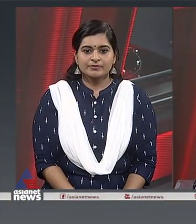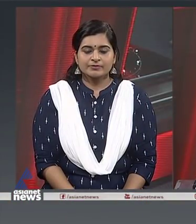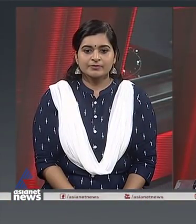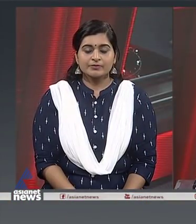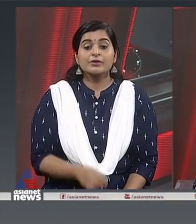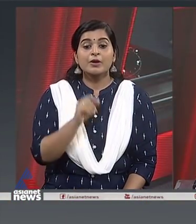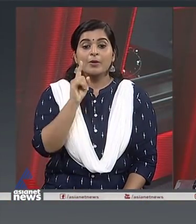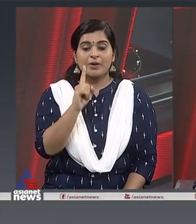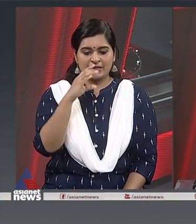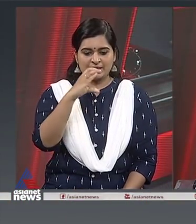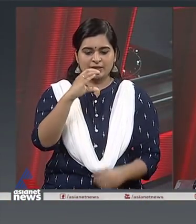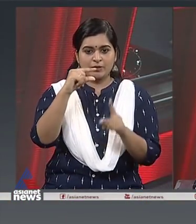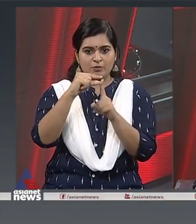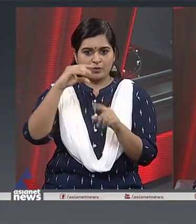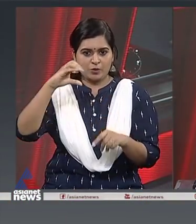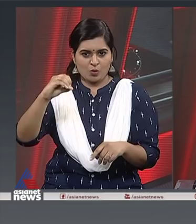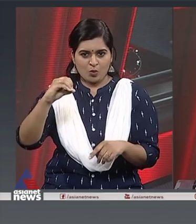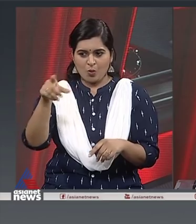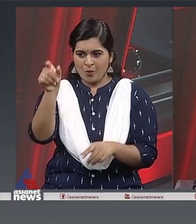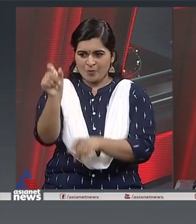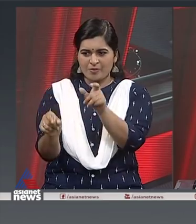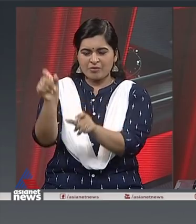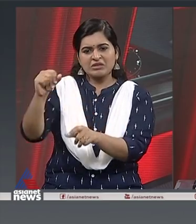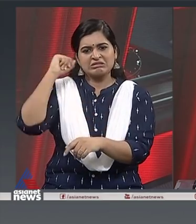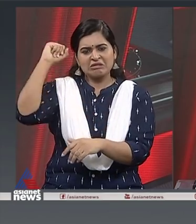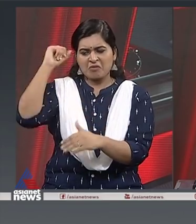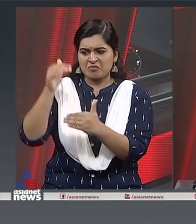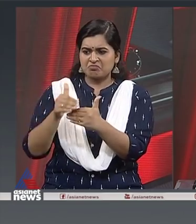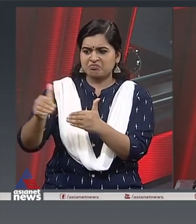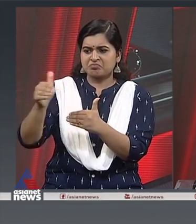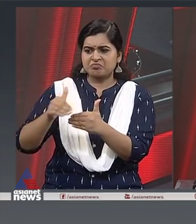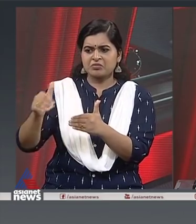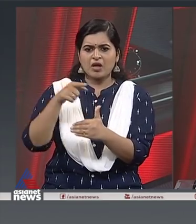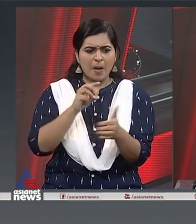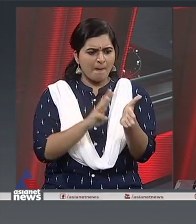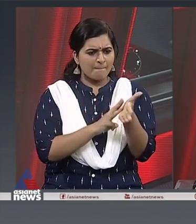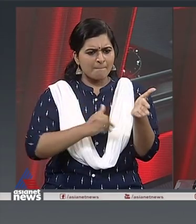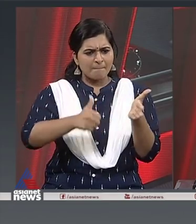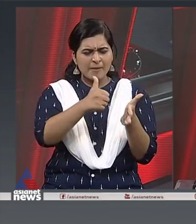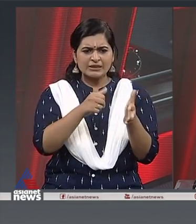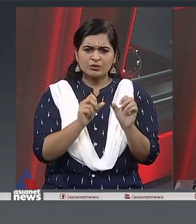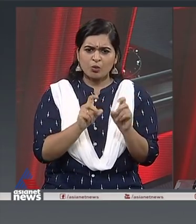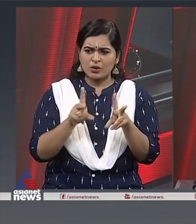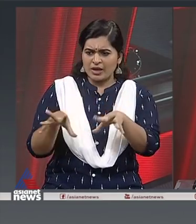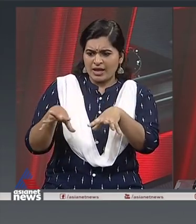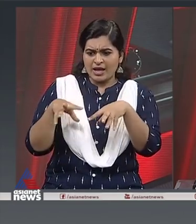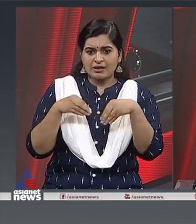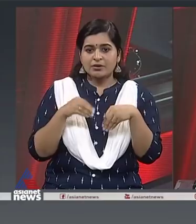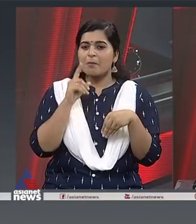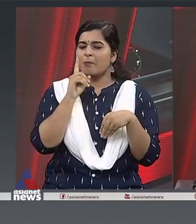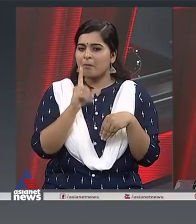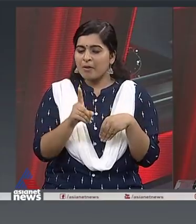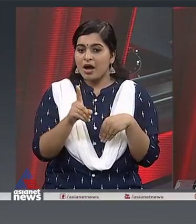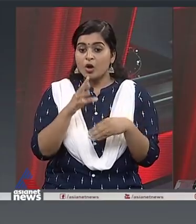അതേസമയം CPO ഉദ്യോഗാർത്ഥികളുടെ സമരം തുടരും. ആവശ്യങ്ങളോട് മന്ത്രി അനുകൂലമായി പ്രതികരിച്ചെങ്കിലും അനുകൂലമായ തീരുമാനം ഉണ്ടാകുന്നതുവരെ